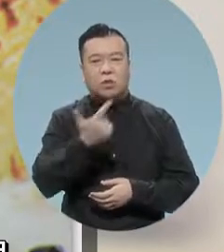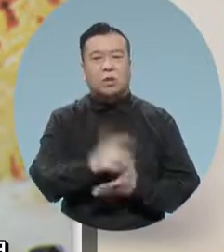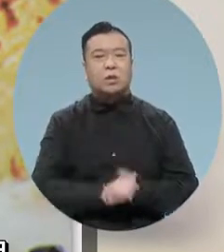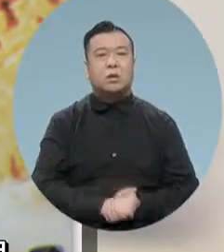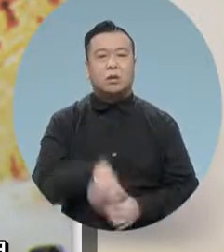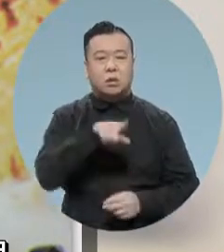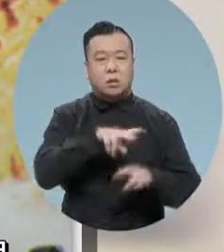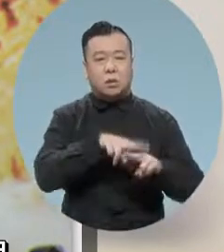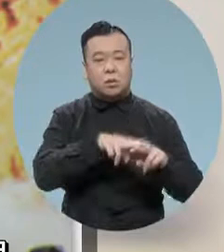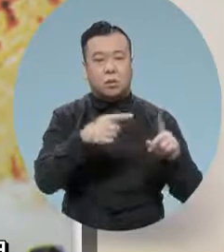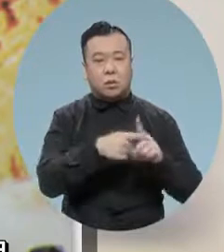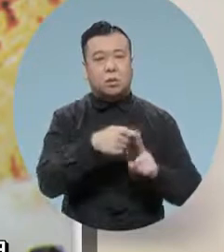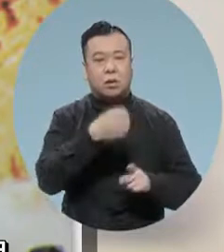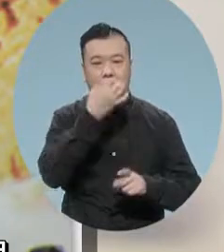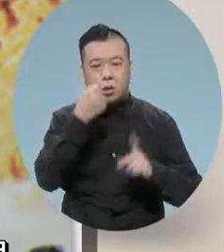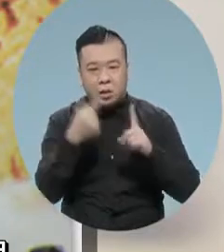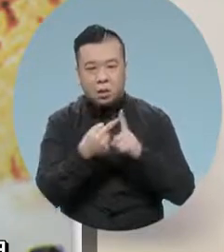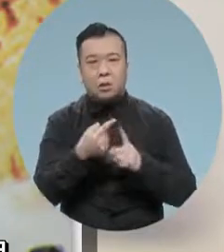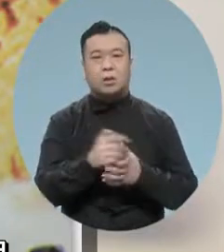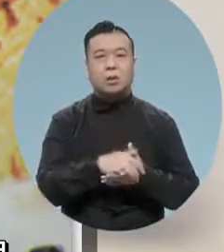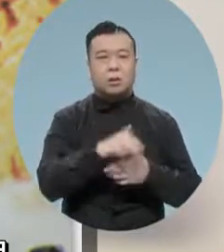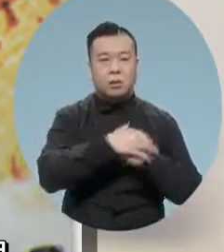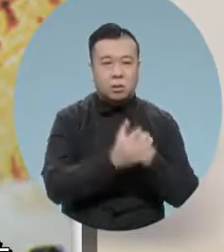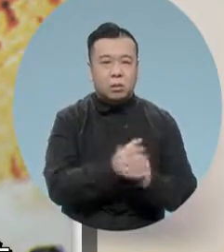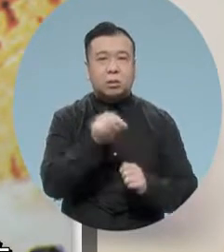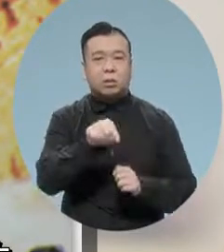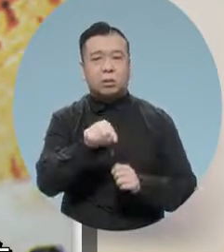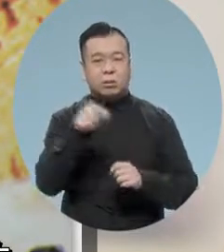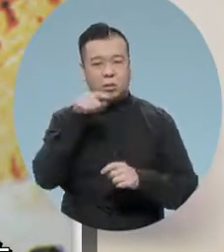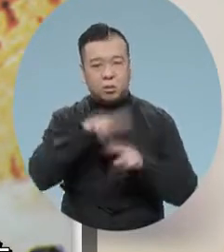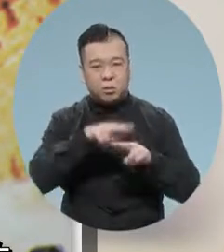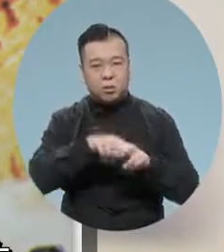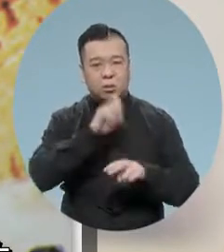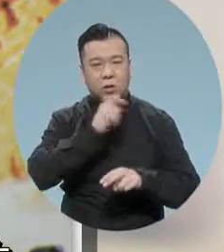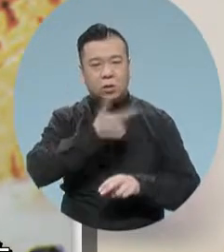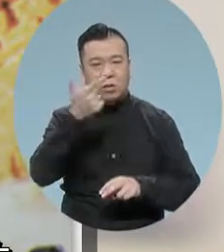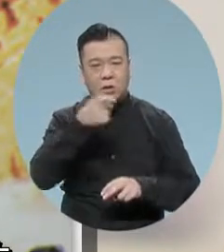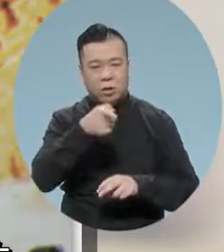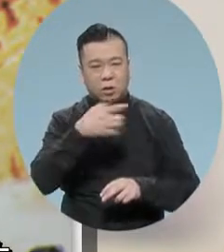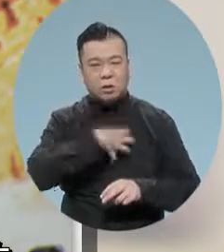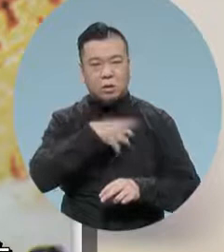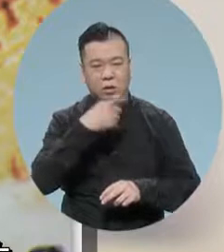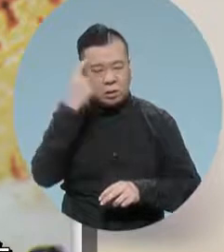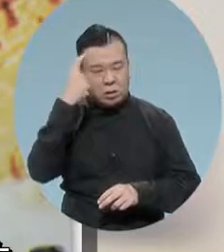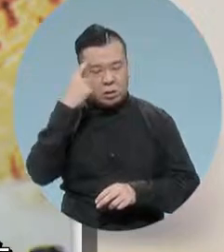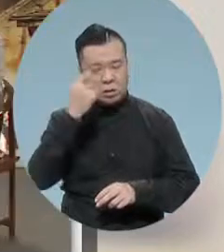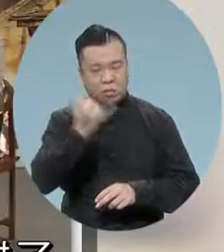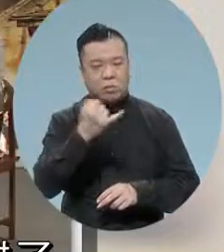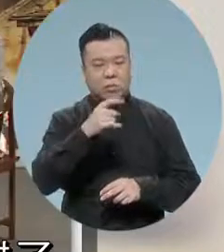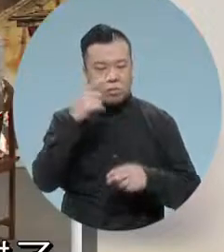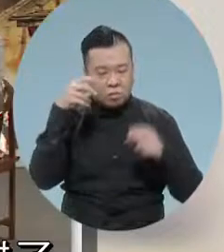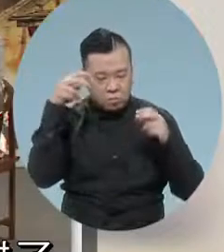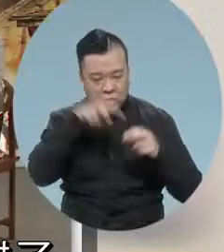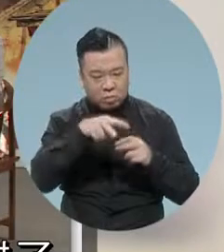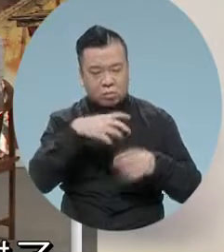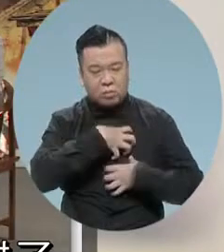到中國人、香港人、世界對中共有很多不同的認知和看法。但